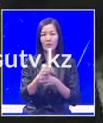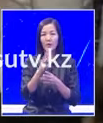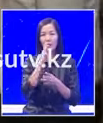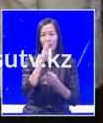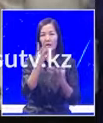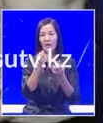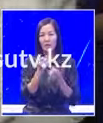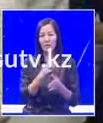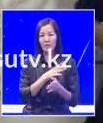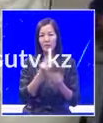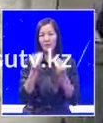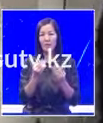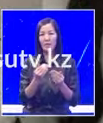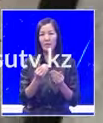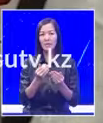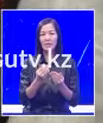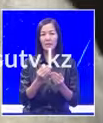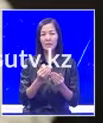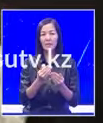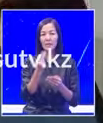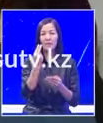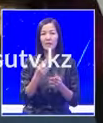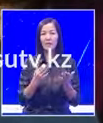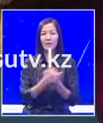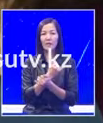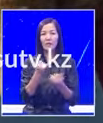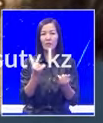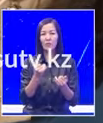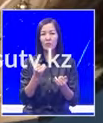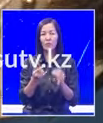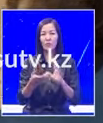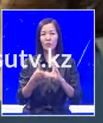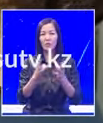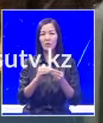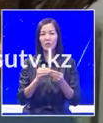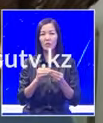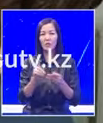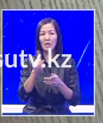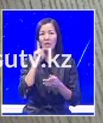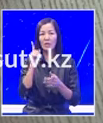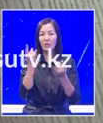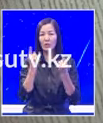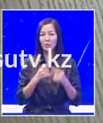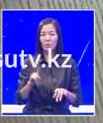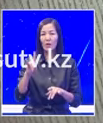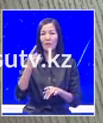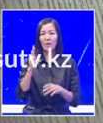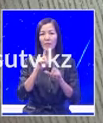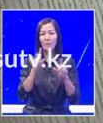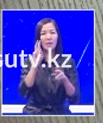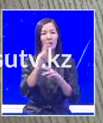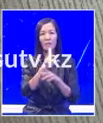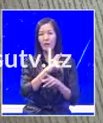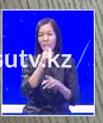алып үлгерген. Бұл қазір оңтайлы әдіс, цифрлық қызмет көрсетудің жемісі. Біріншіден жас босанған ана мекемеге барып,